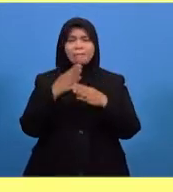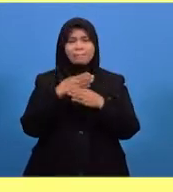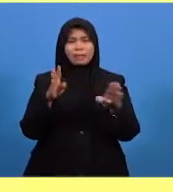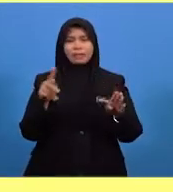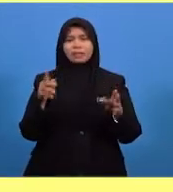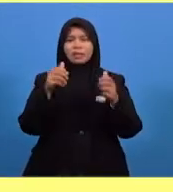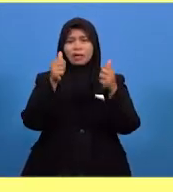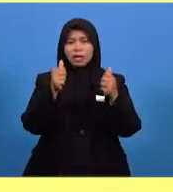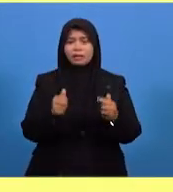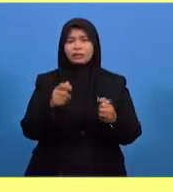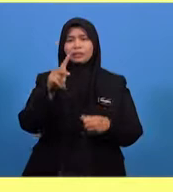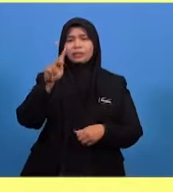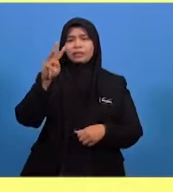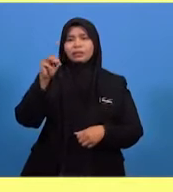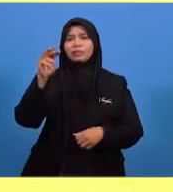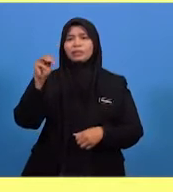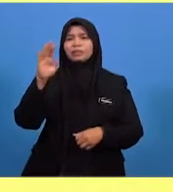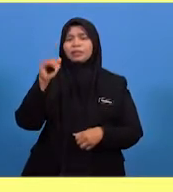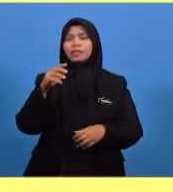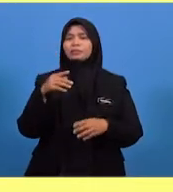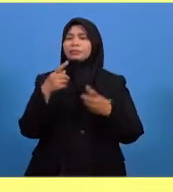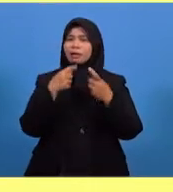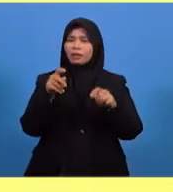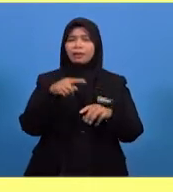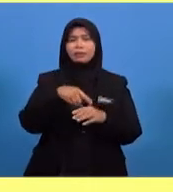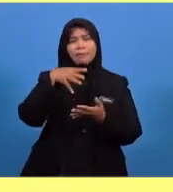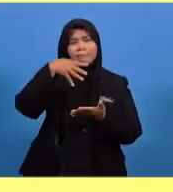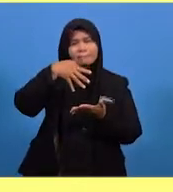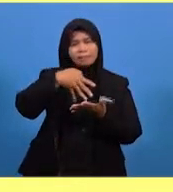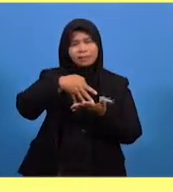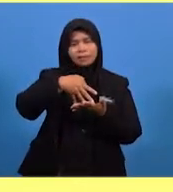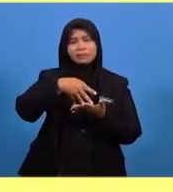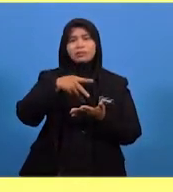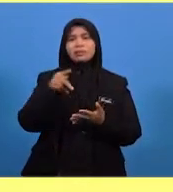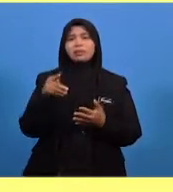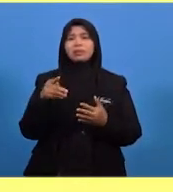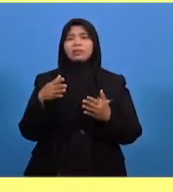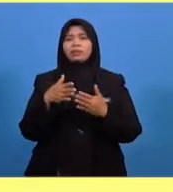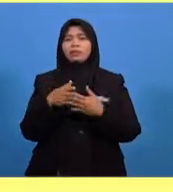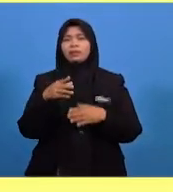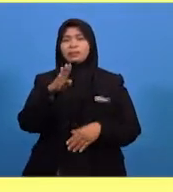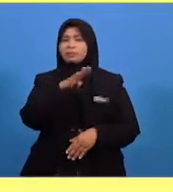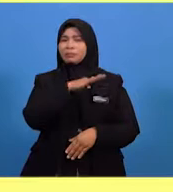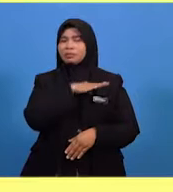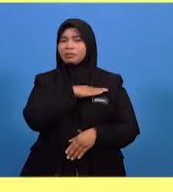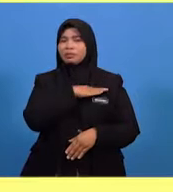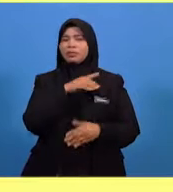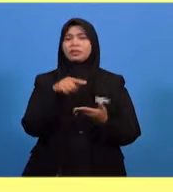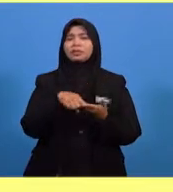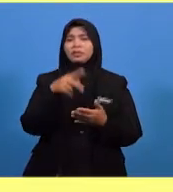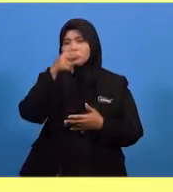oleh British ini adalah kerana jepun ingin mendapatkan sokongan daripada masyarakat